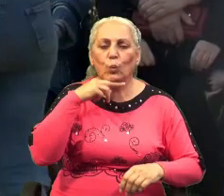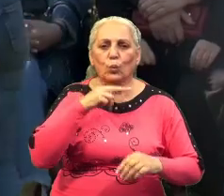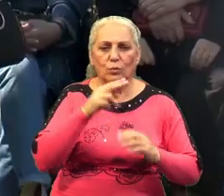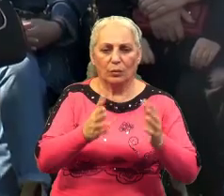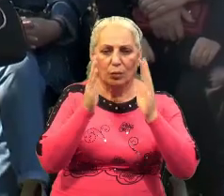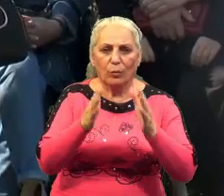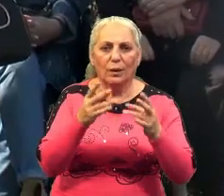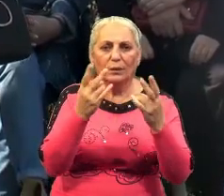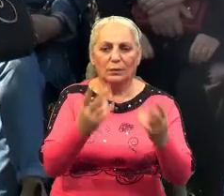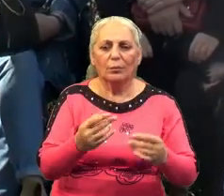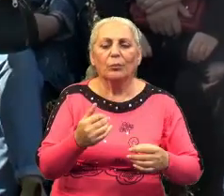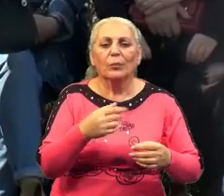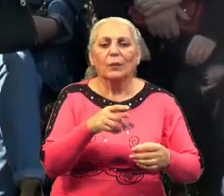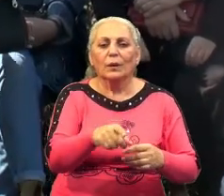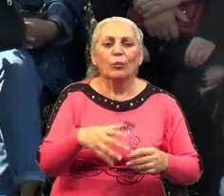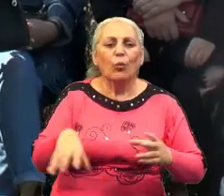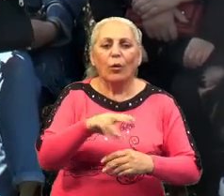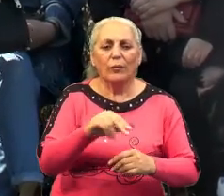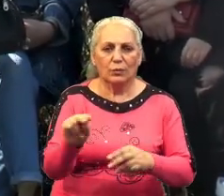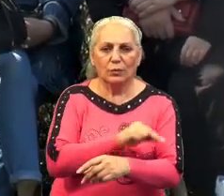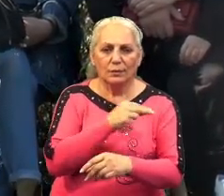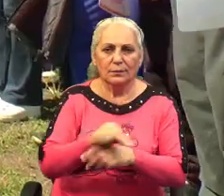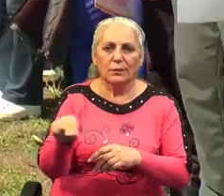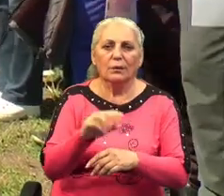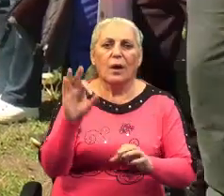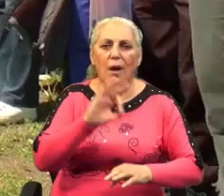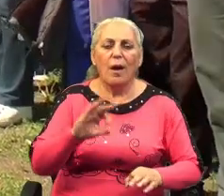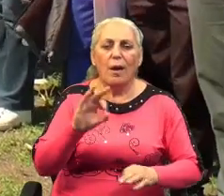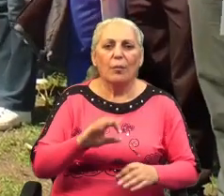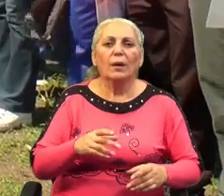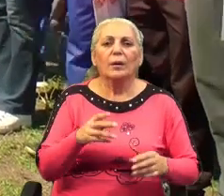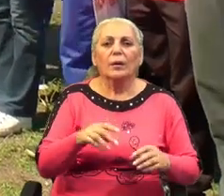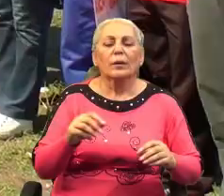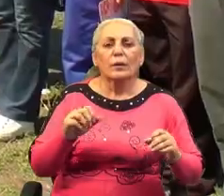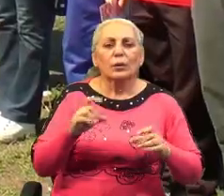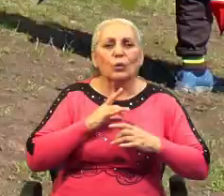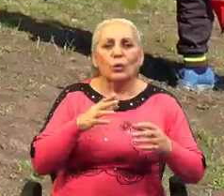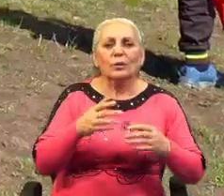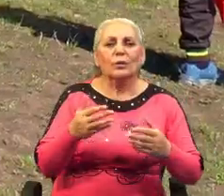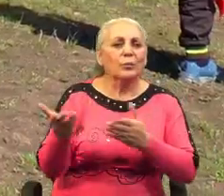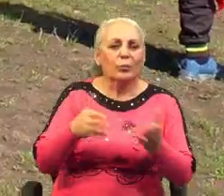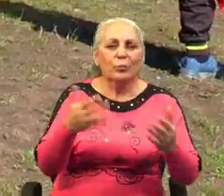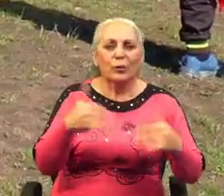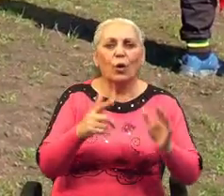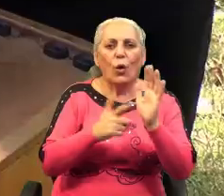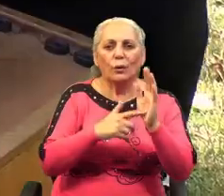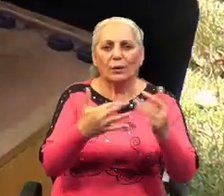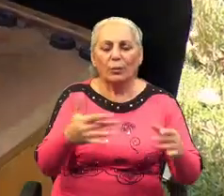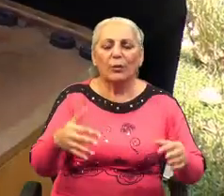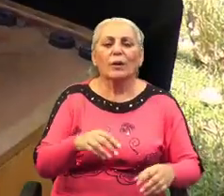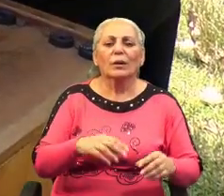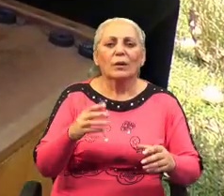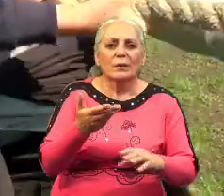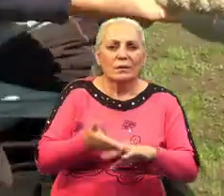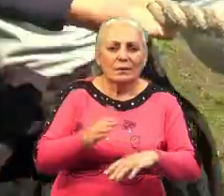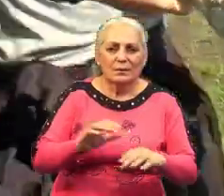ուշադրության կենտրոնում պահելու նրանց ֆիզիկական դաստիարակությունը։ Փառատոնը անցկացվեց 7 մրցանակային մարզաձևերից՝ կշռաքարերի